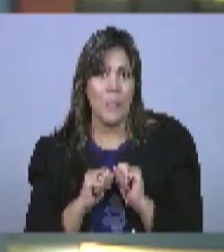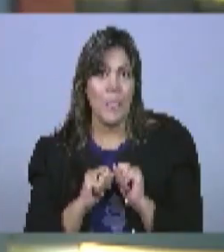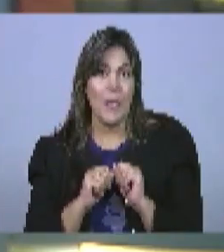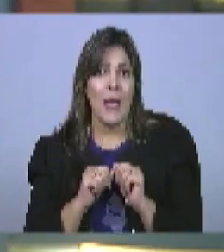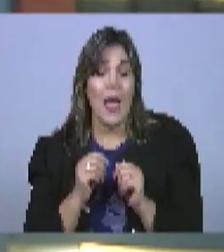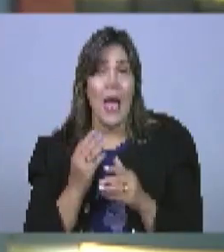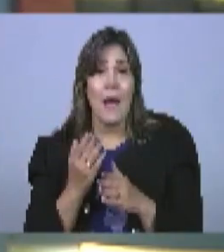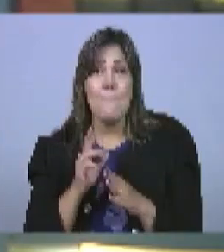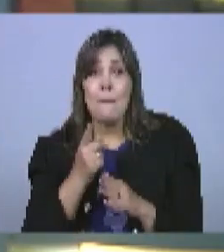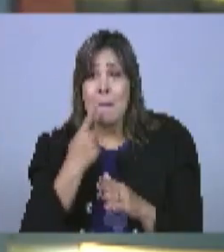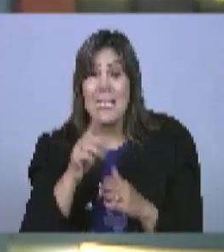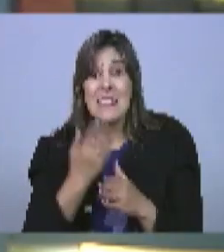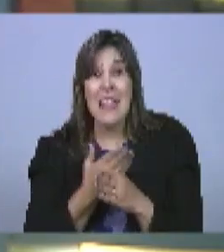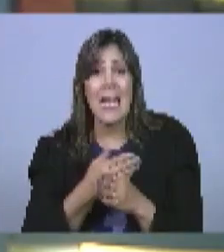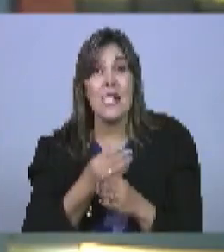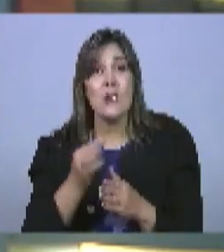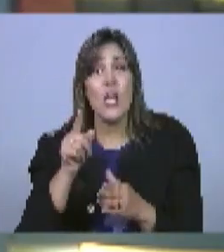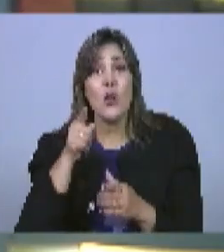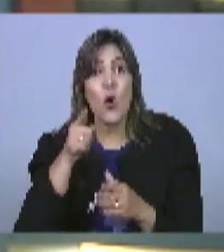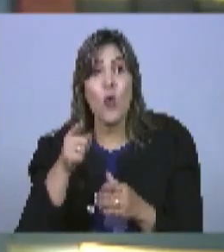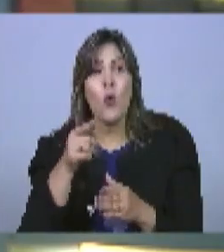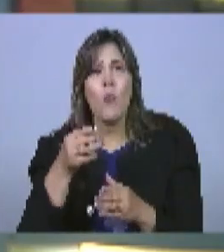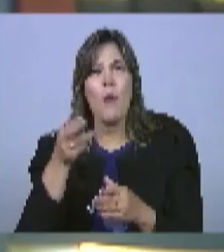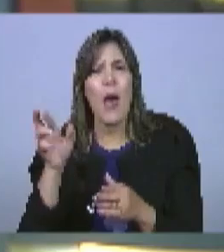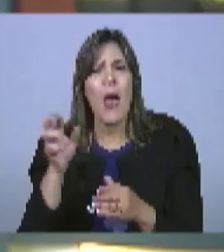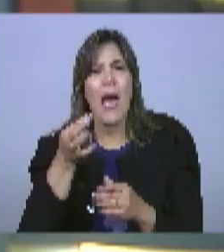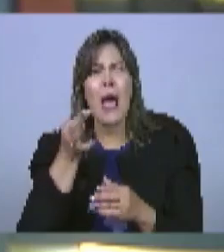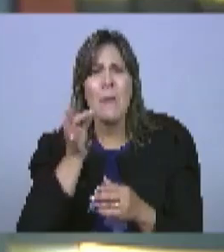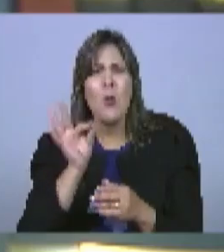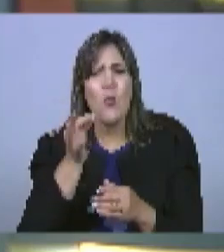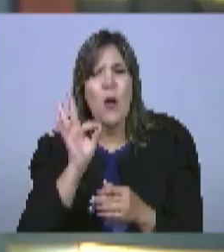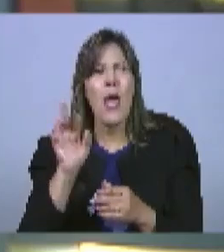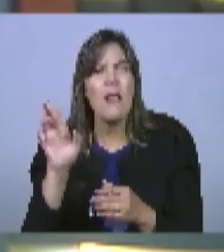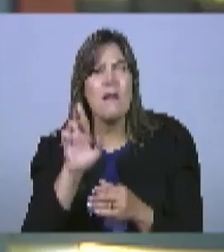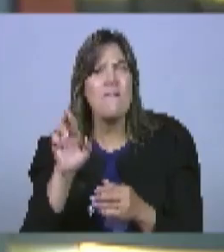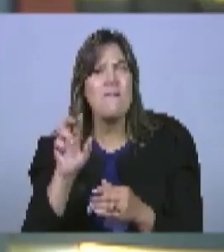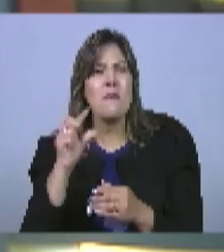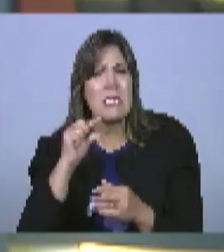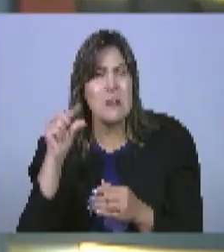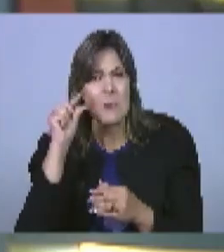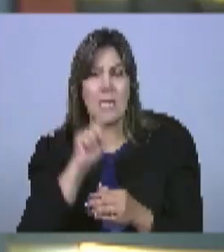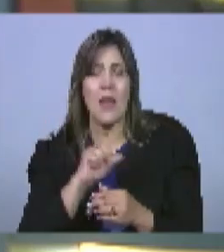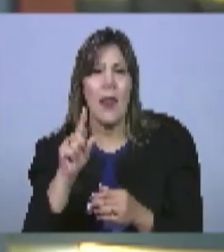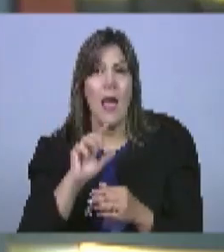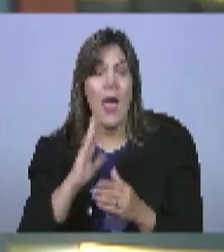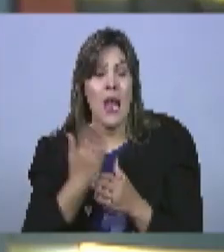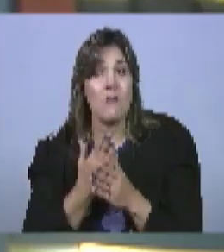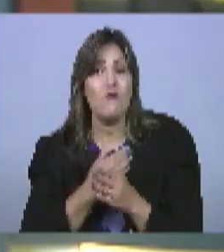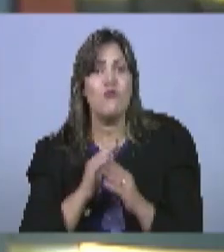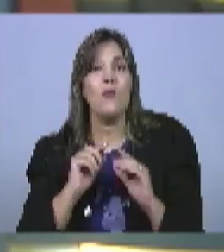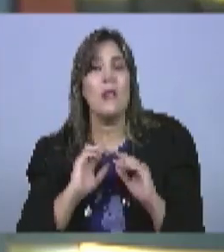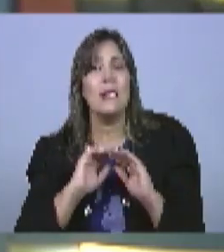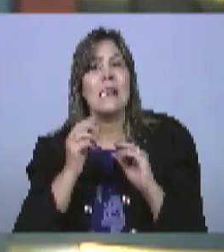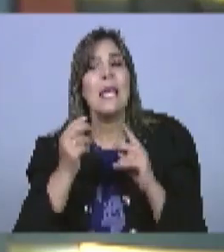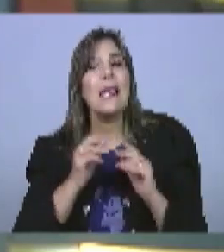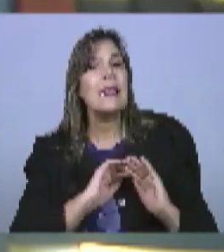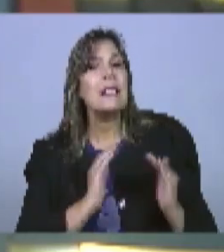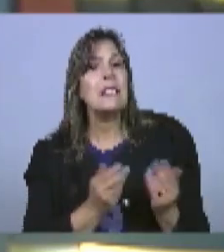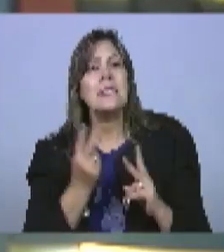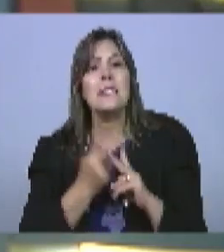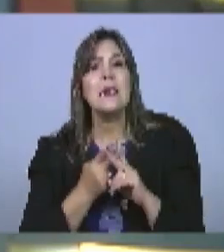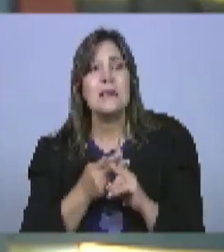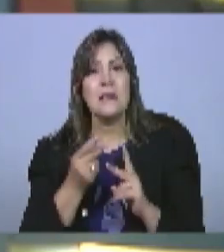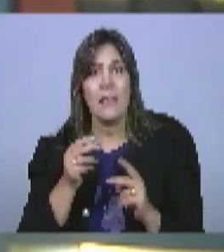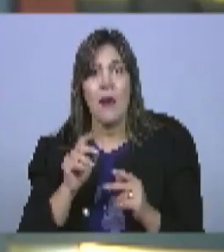للمسيحيه ولكن الاساءه لاي معتقد ديني او ايمان للناس لان في الاول وفي الاخر